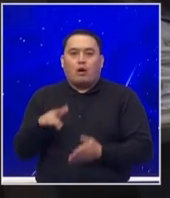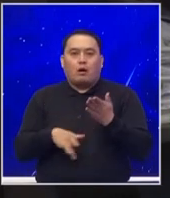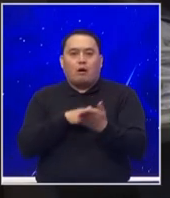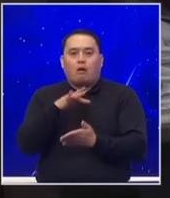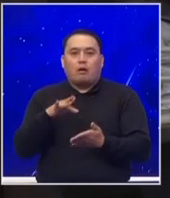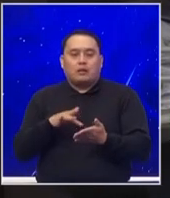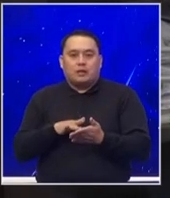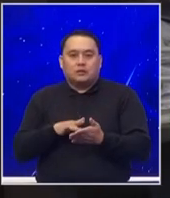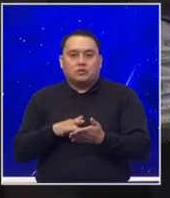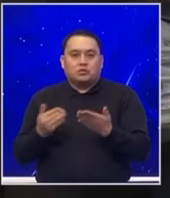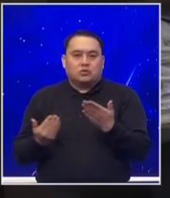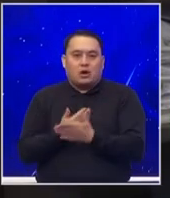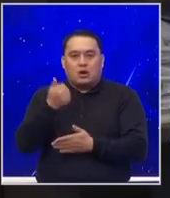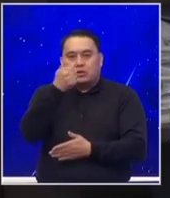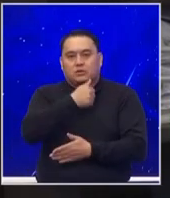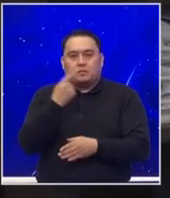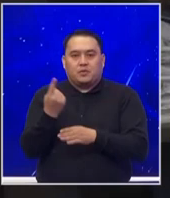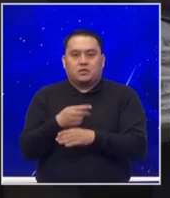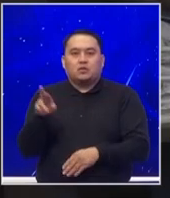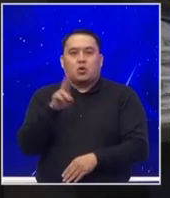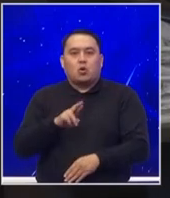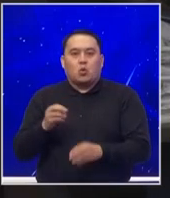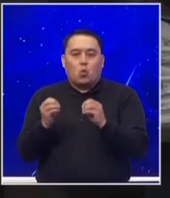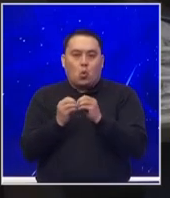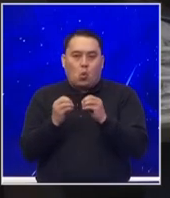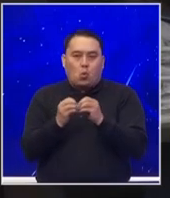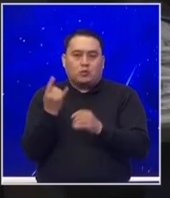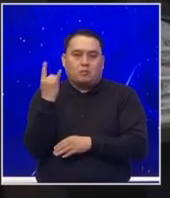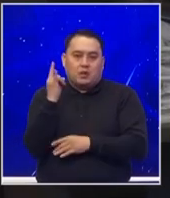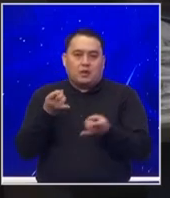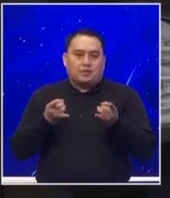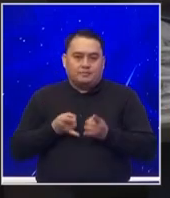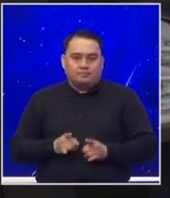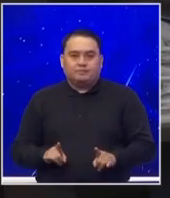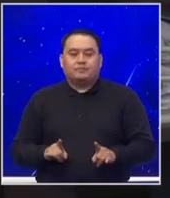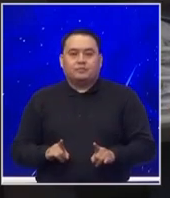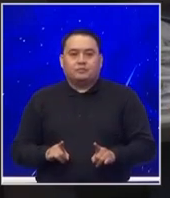орталықта жаңа жылдың бірінші күнінде 10 бала дүниеге келді.